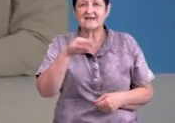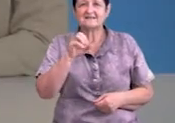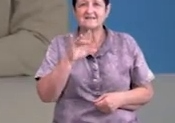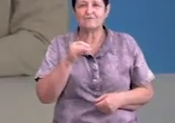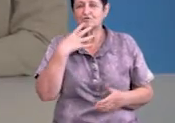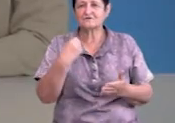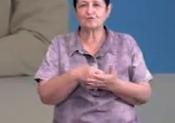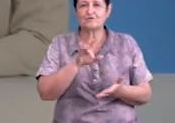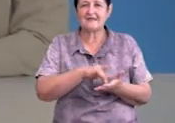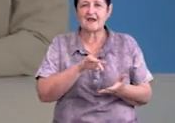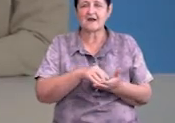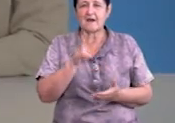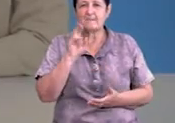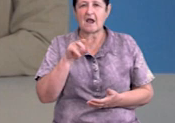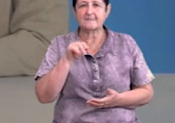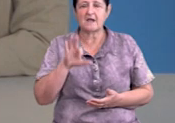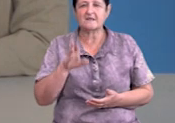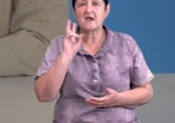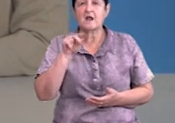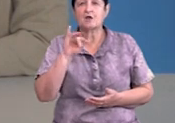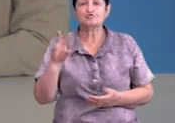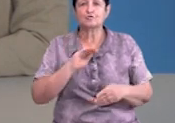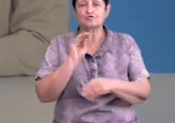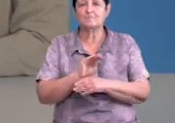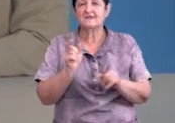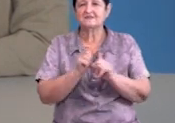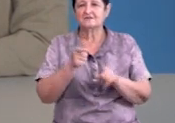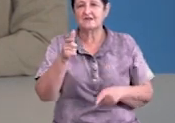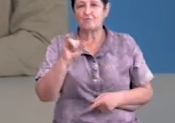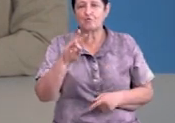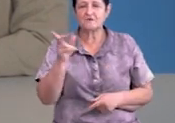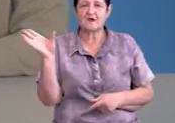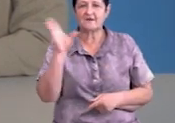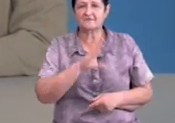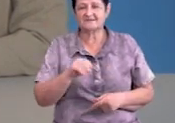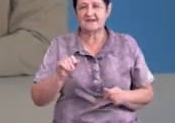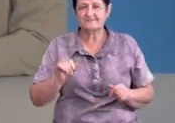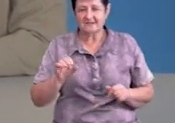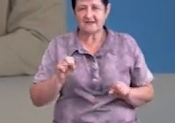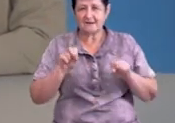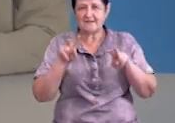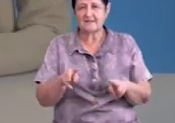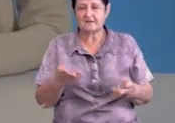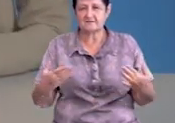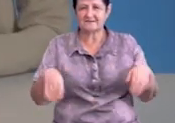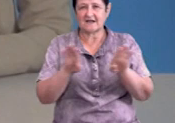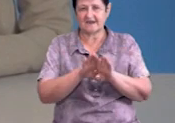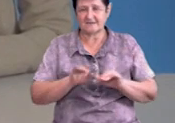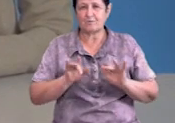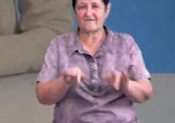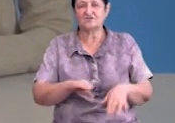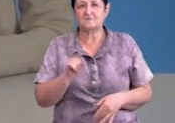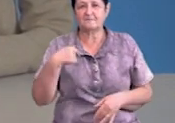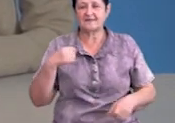телеграм-каналі народний депутат Олександр Качура додав, що зі слів Гунька всі кримінальні провадження щодо нього закриті. Нині ми